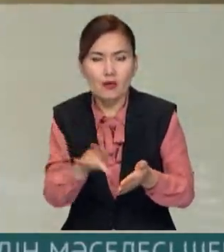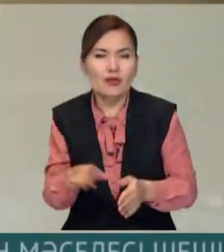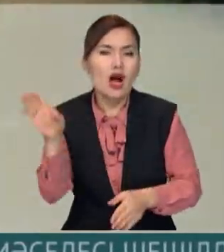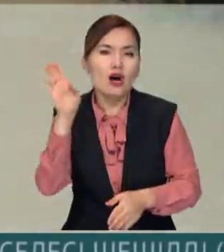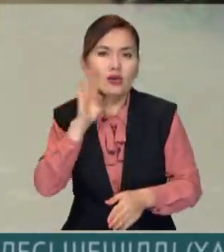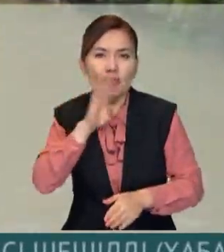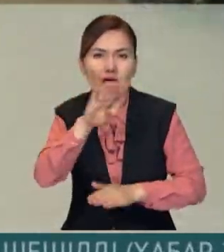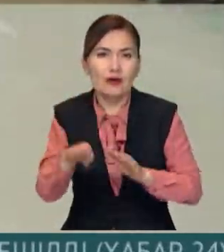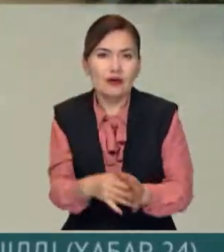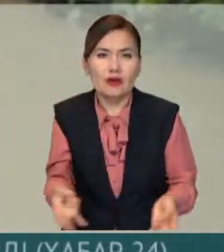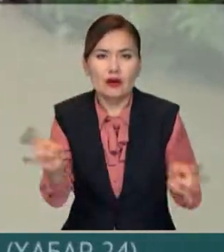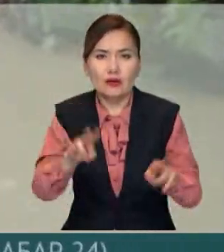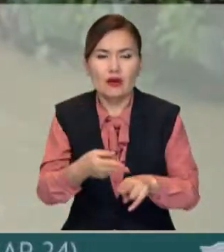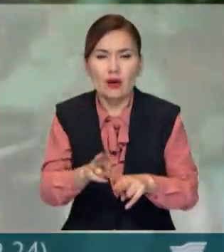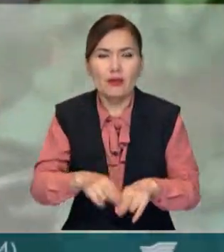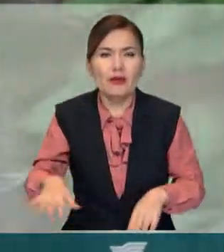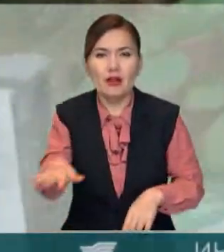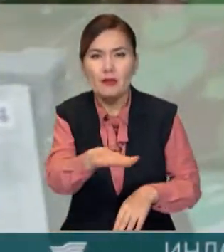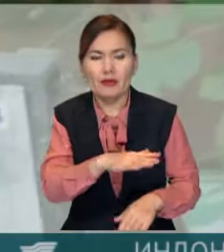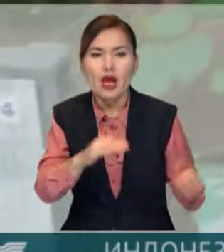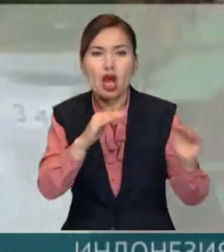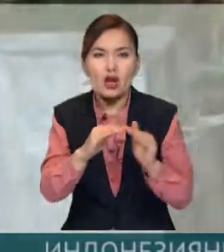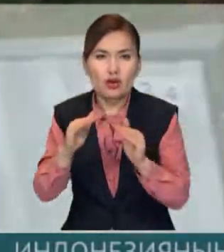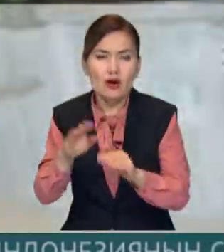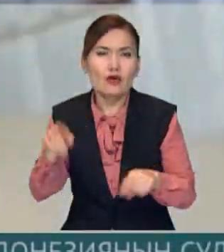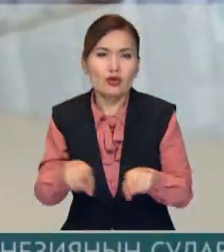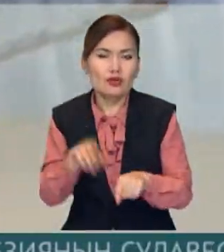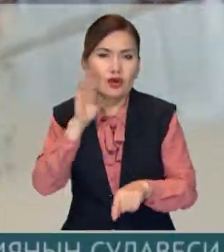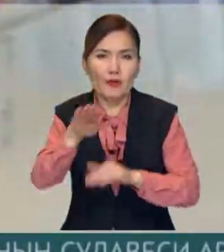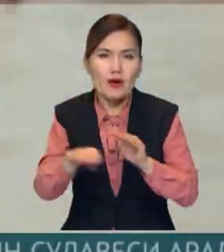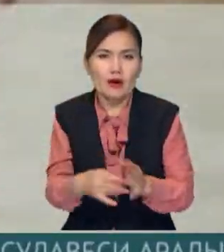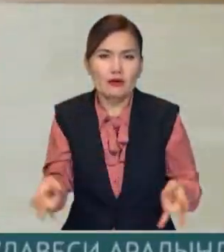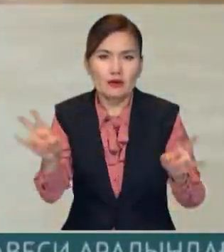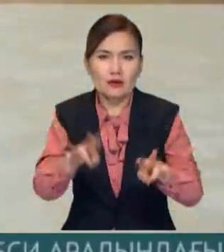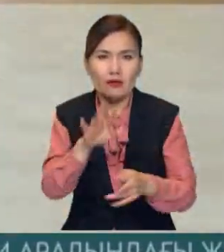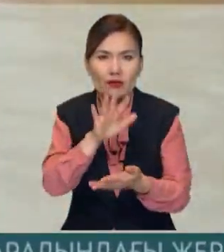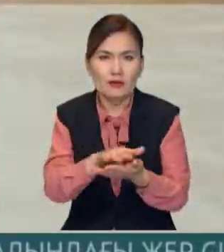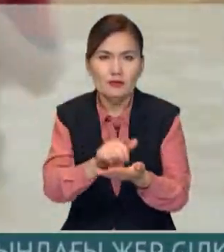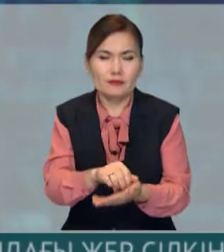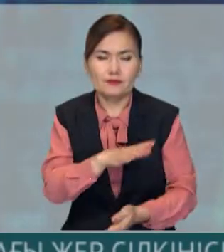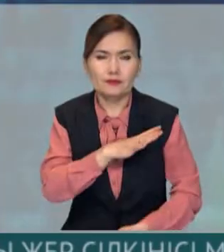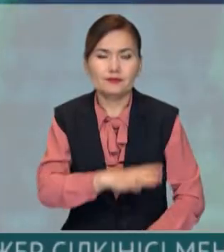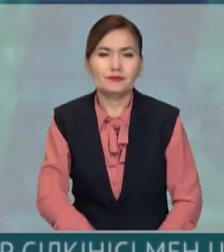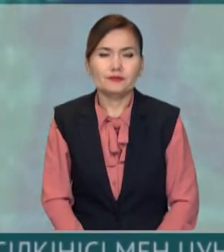өзендер арнасынан асып кеткен. Салдарынан аймақта ғимараттар мен тұрғын үйлер су астында қалды.